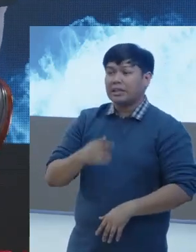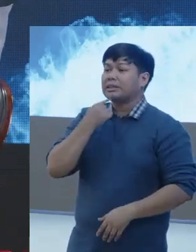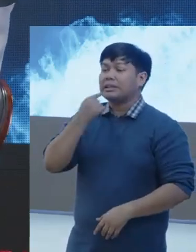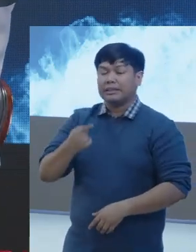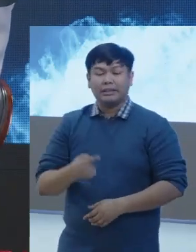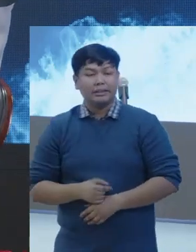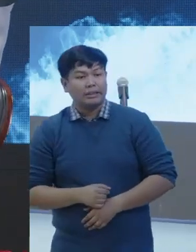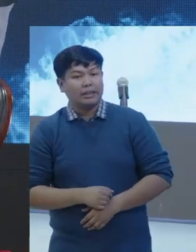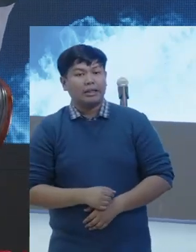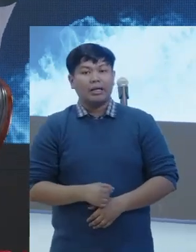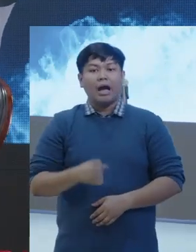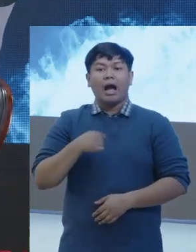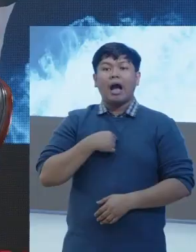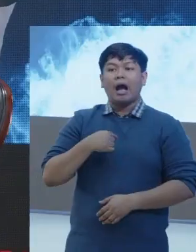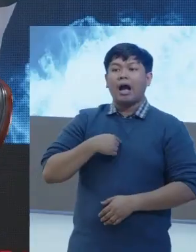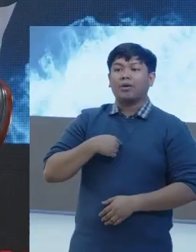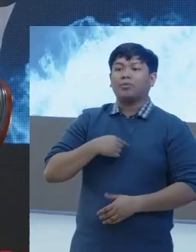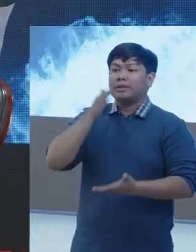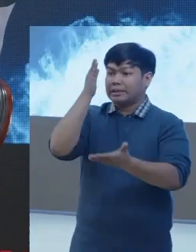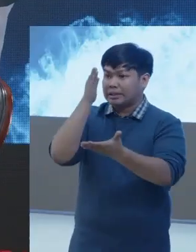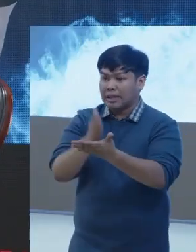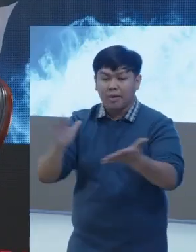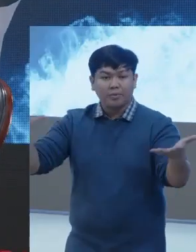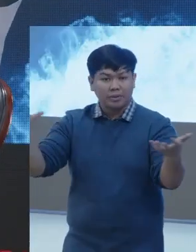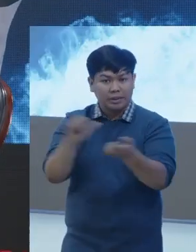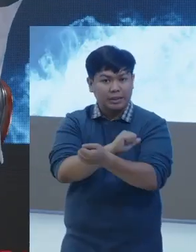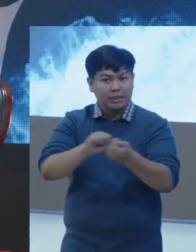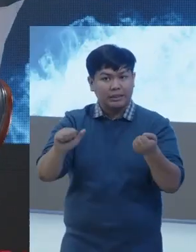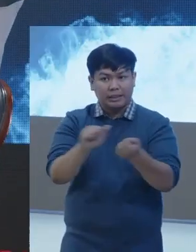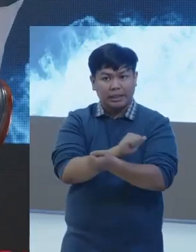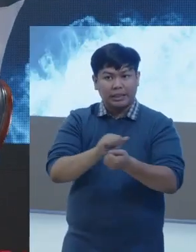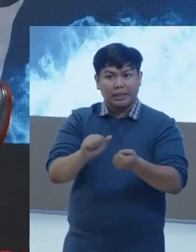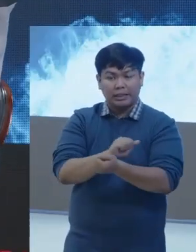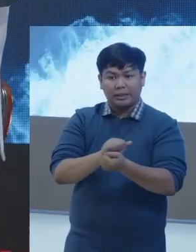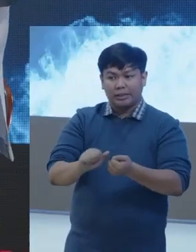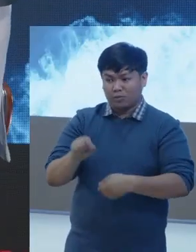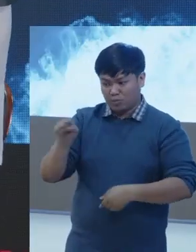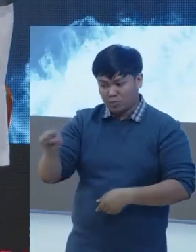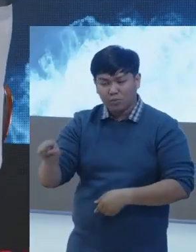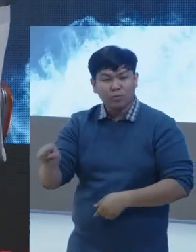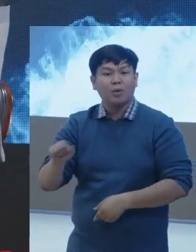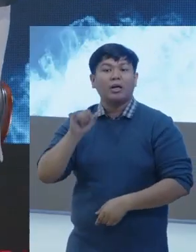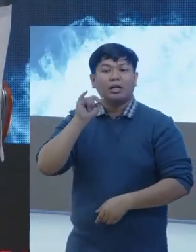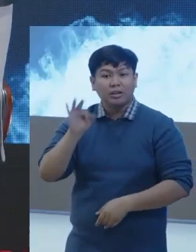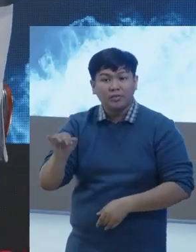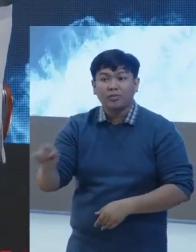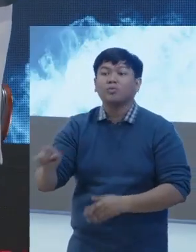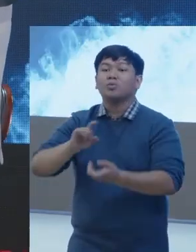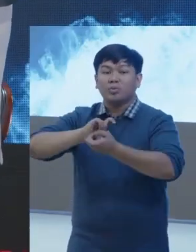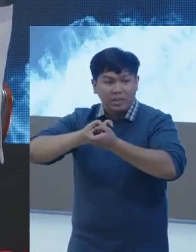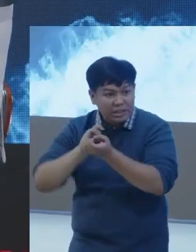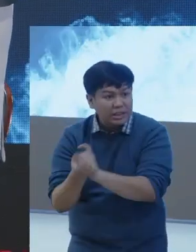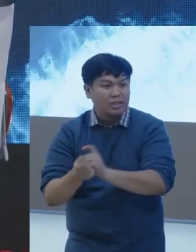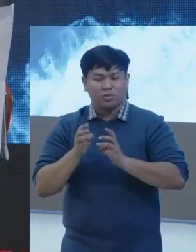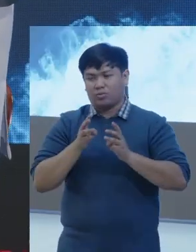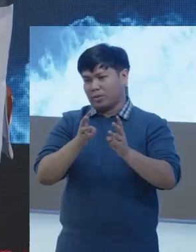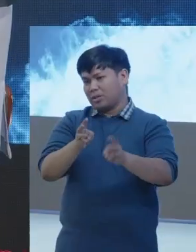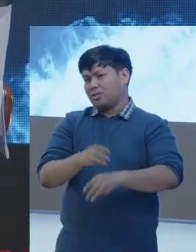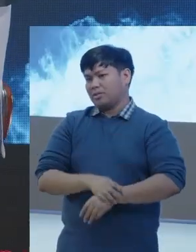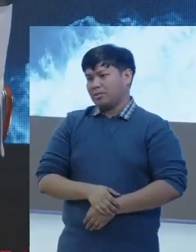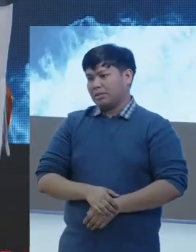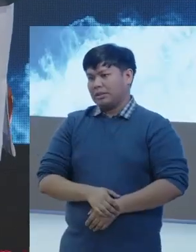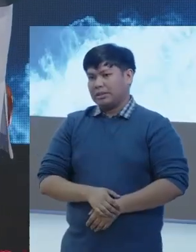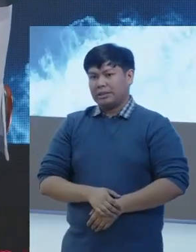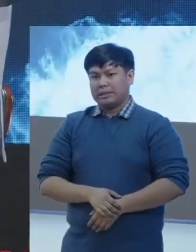evil, I will relent of the disaster that I intended to do to it. Sinabi naman pala niya